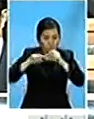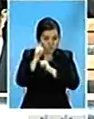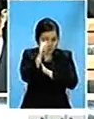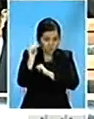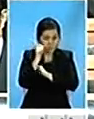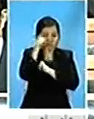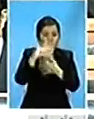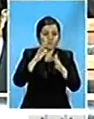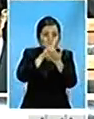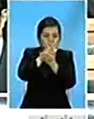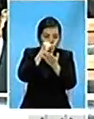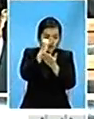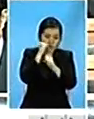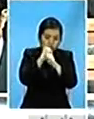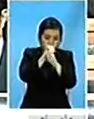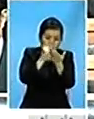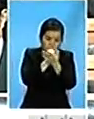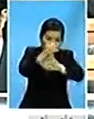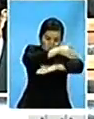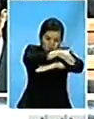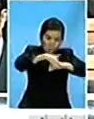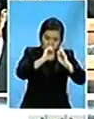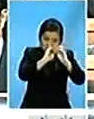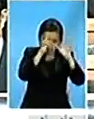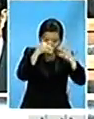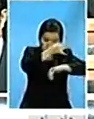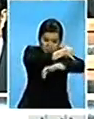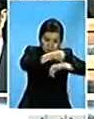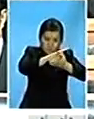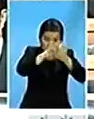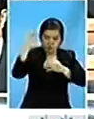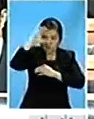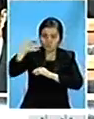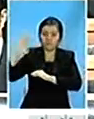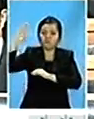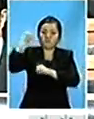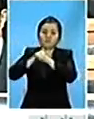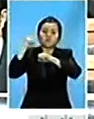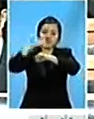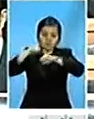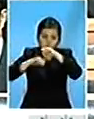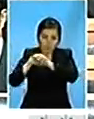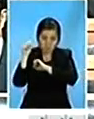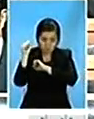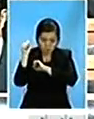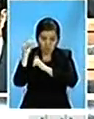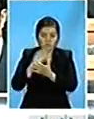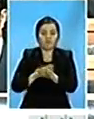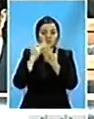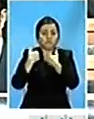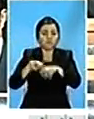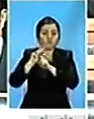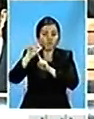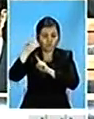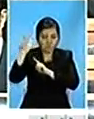แบบรายละเอียดแล้วก็ต้องเร่งหาผู้รับเหมาเพื่อทำการก่อสร้างทันที 3. การใช้วิธีจ้างเหมา